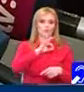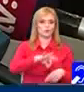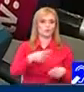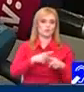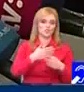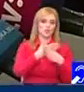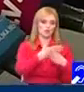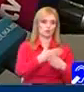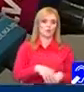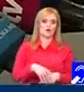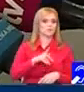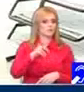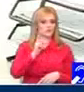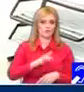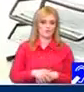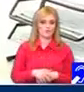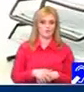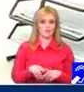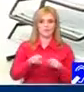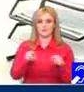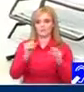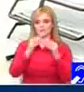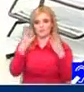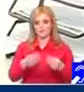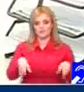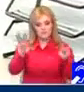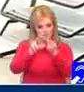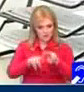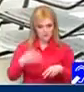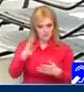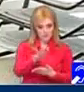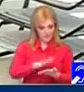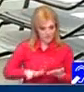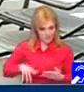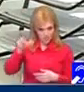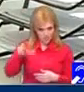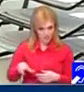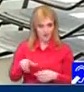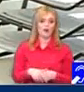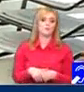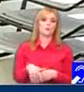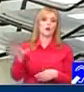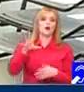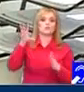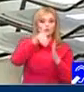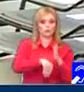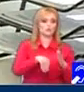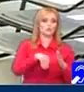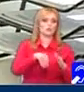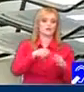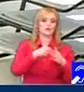e AIPA. Timp de 10 zile se analizează dosarul, se introduce în